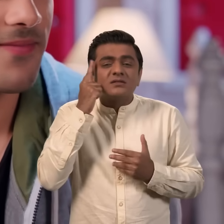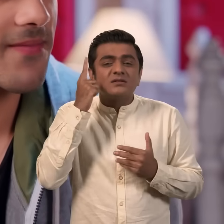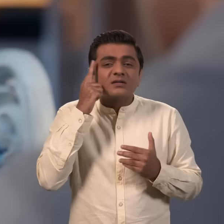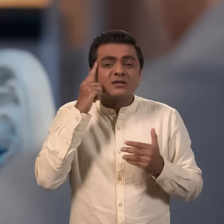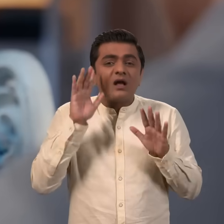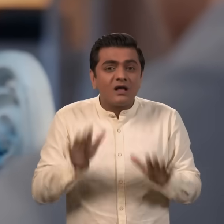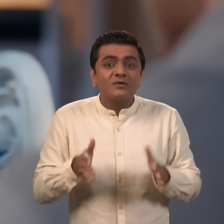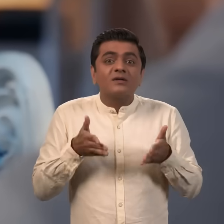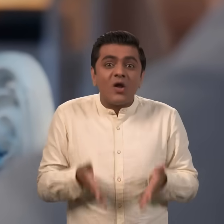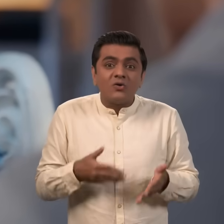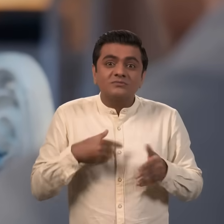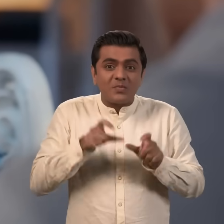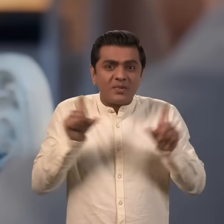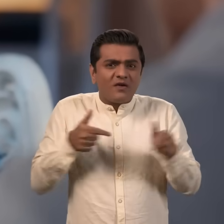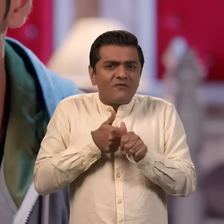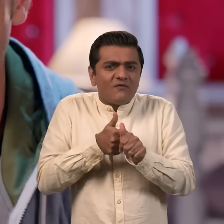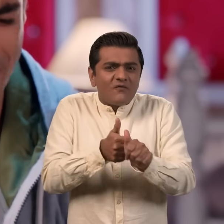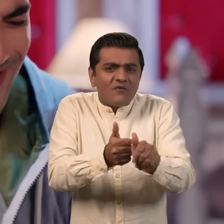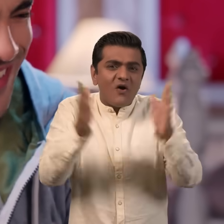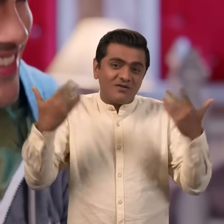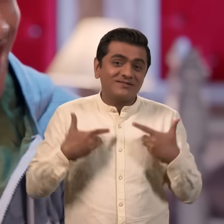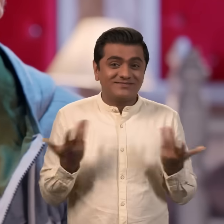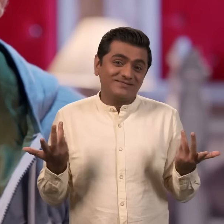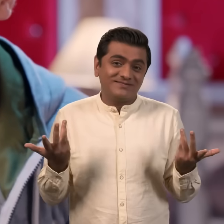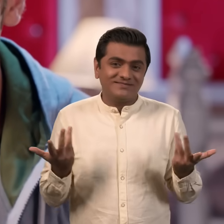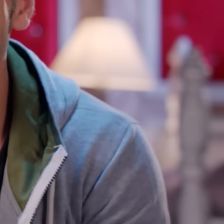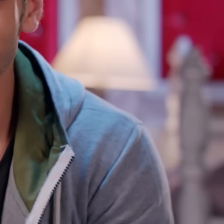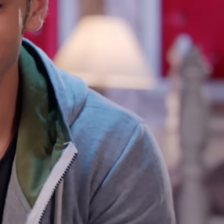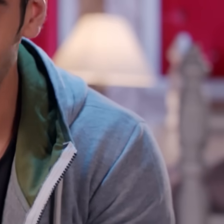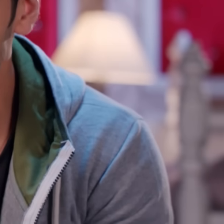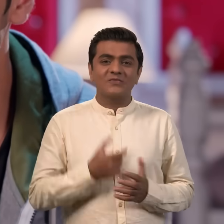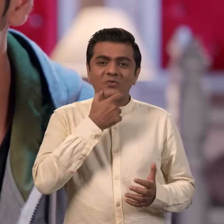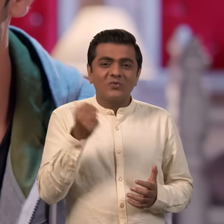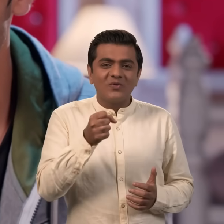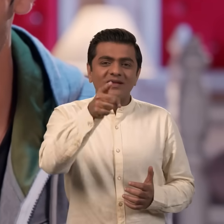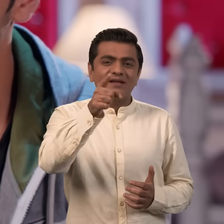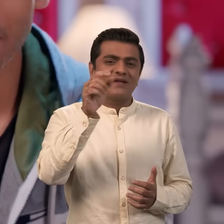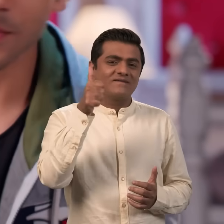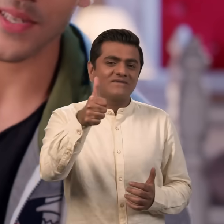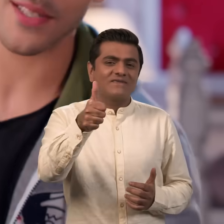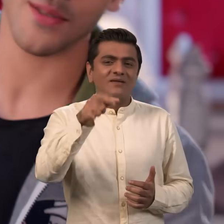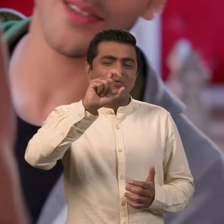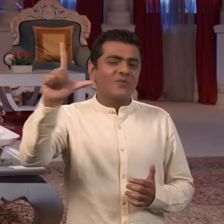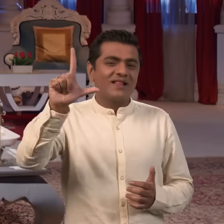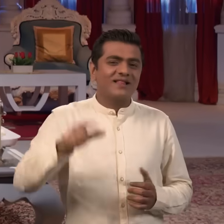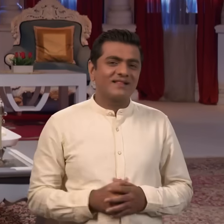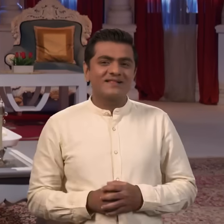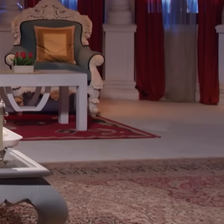करूं। तभी देखो मेरे कितने फॉलोअर हैं। दादू, आप ना कूलेस्ट